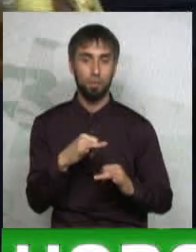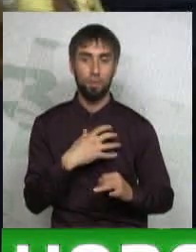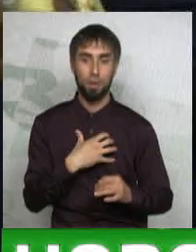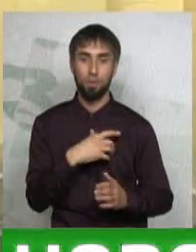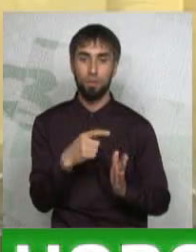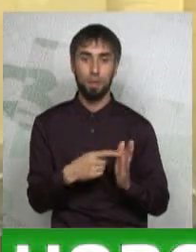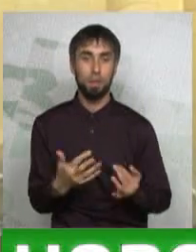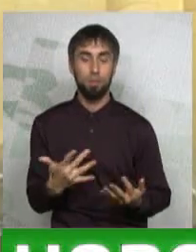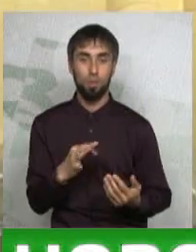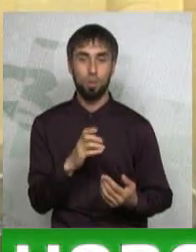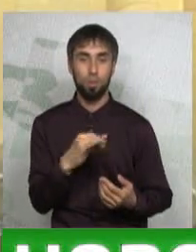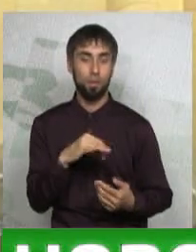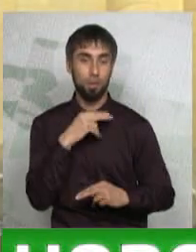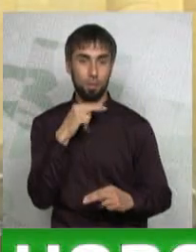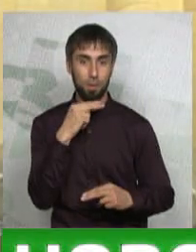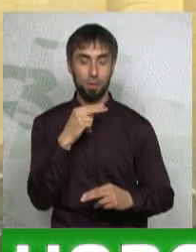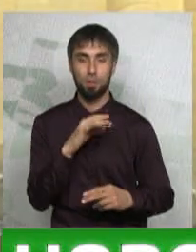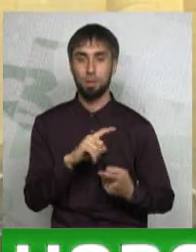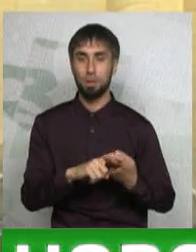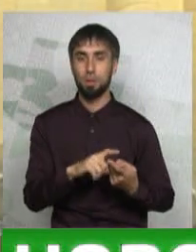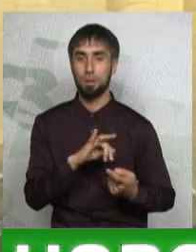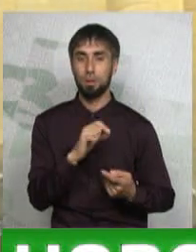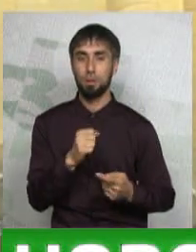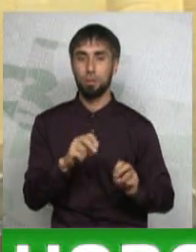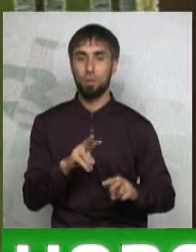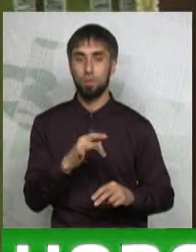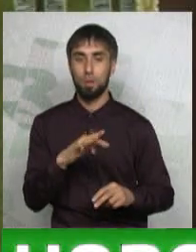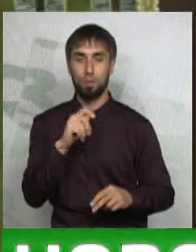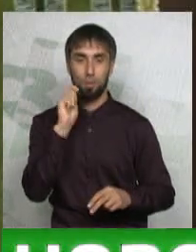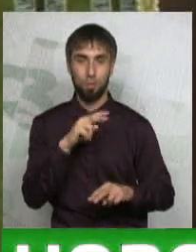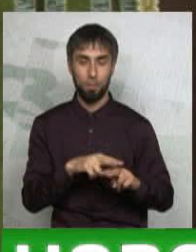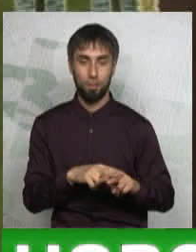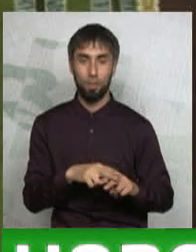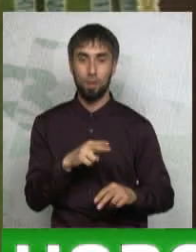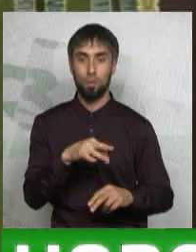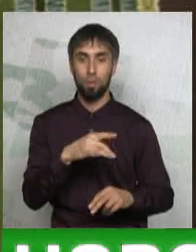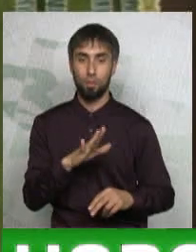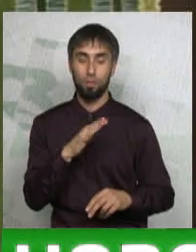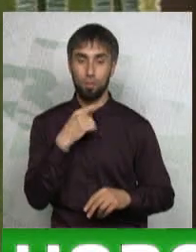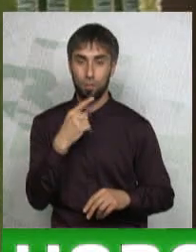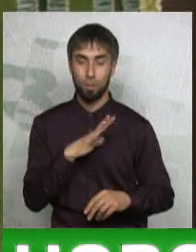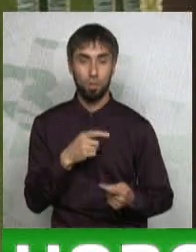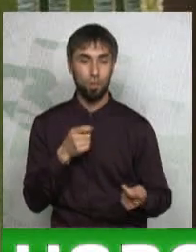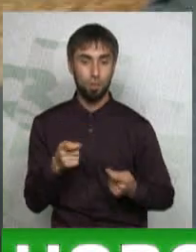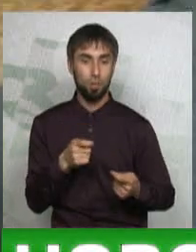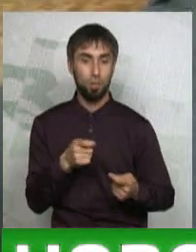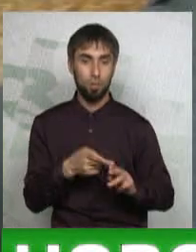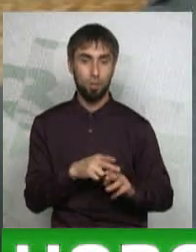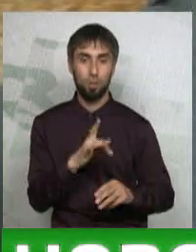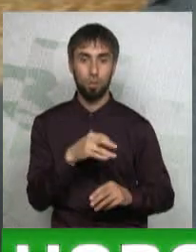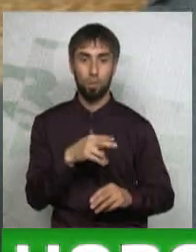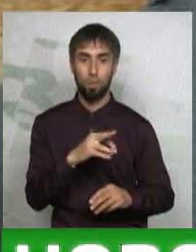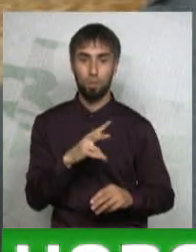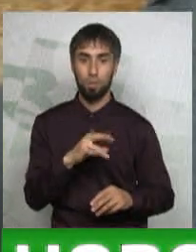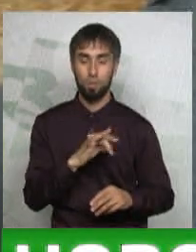вопросы, требующие особого внимания в связи с проведением спецоперации в Украине. Поляничев отметил, что у руководства управления Роскомнадзора